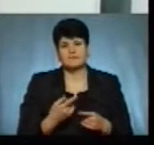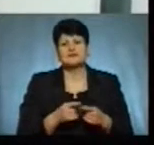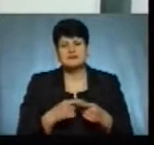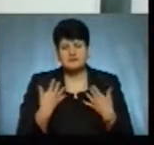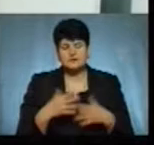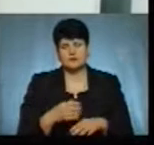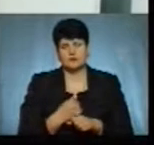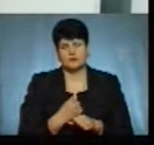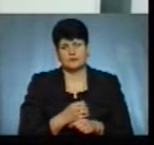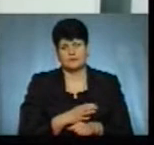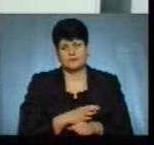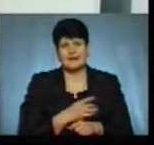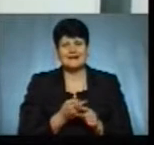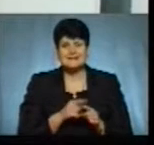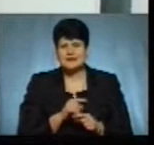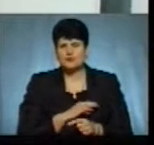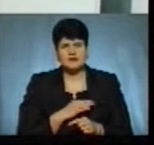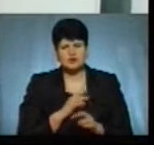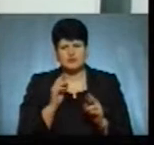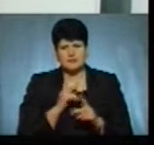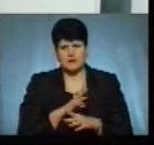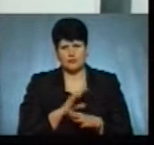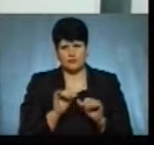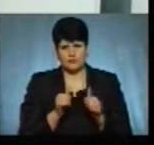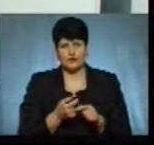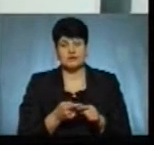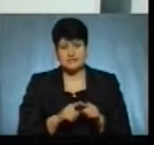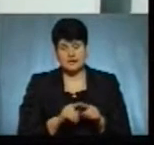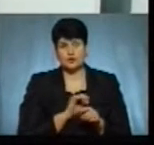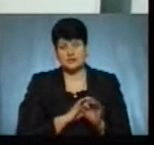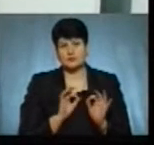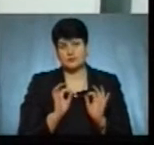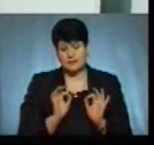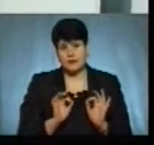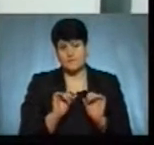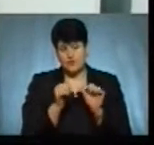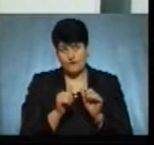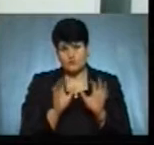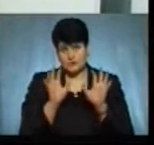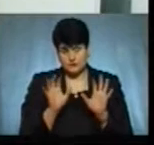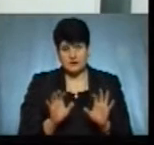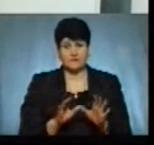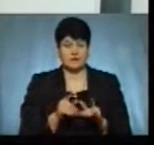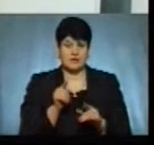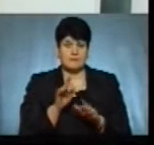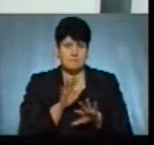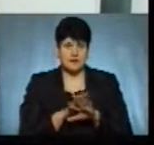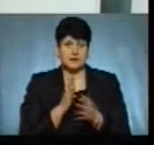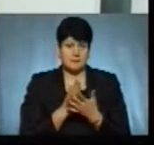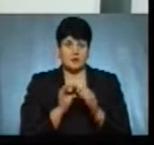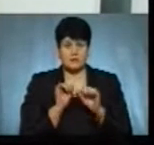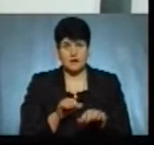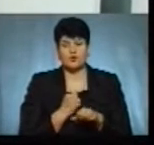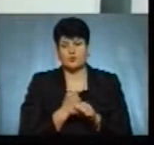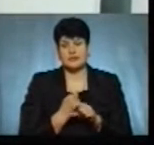хоч це не зовсім юридично було правильно оформлено, от зараз вже юридично абсолютно все законодавчо правильно, і банки мають повне право здійснювати ці операції.